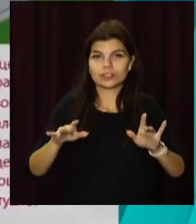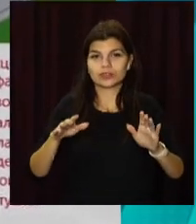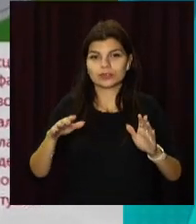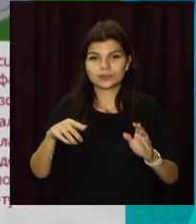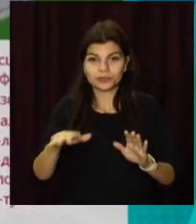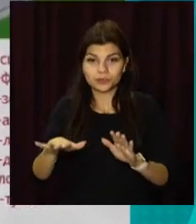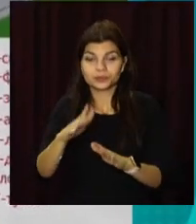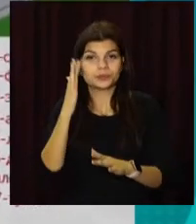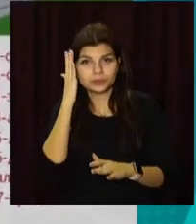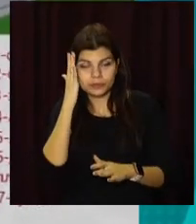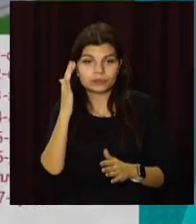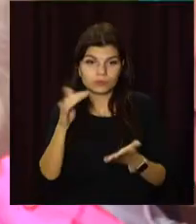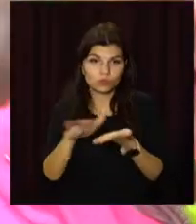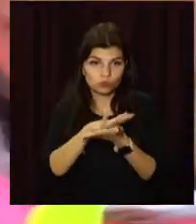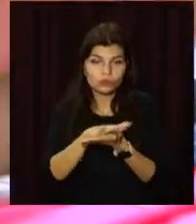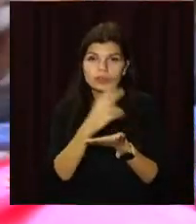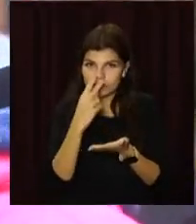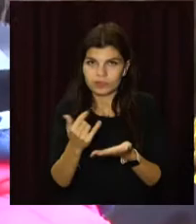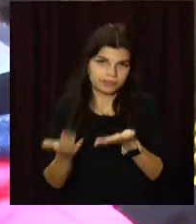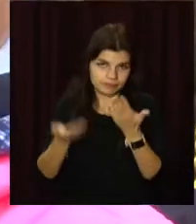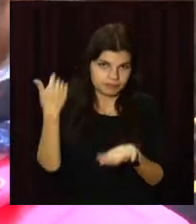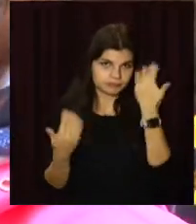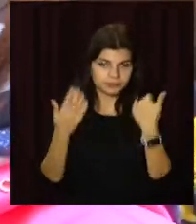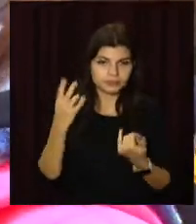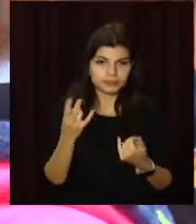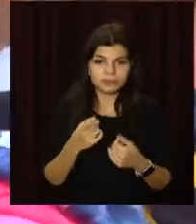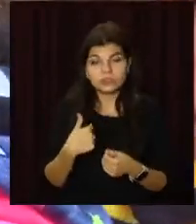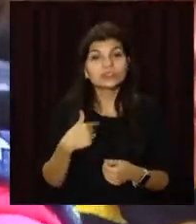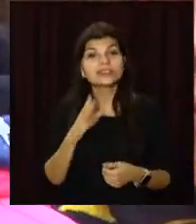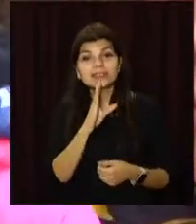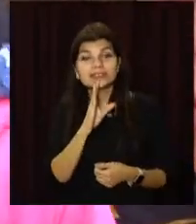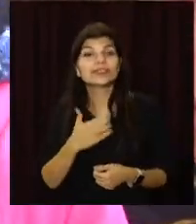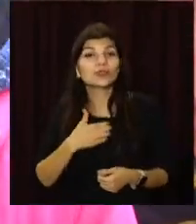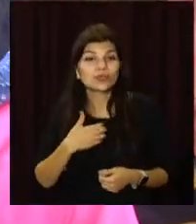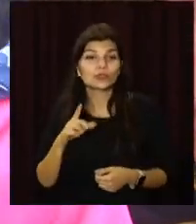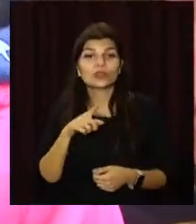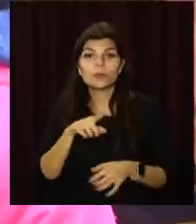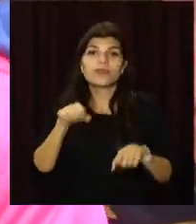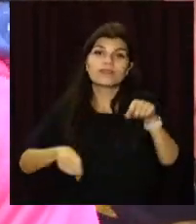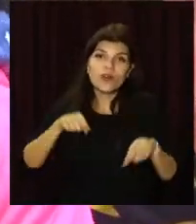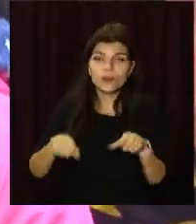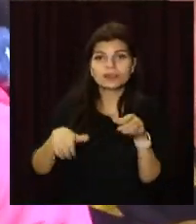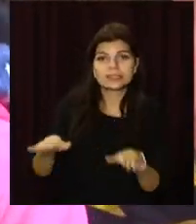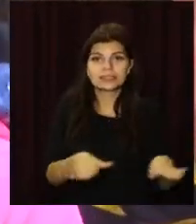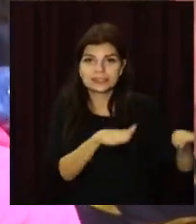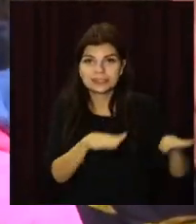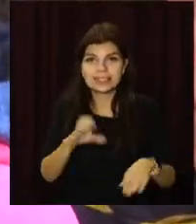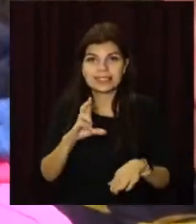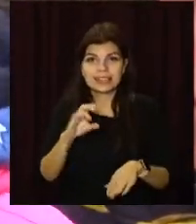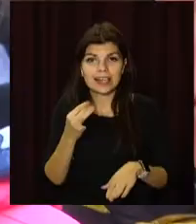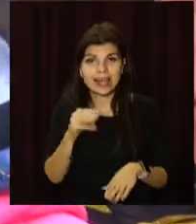територію розчищають та вивозять сміття. Я хочу, щоб були там скейти і велики,